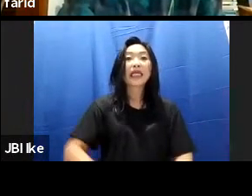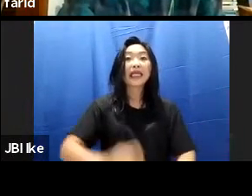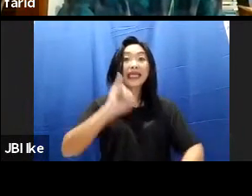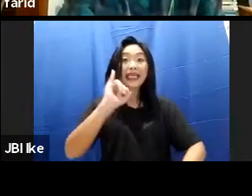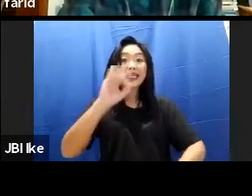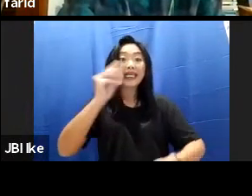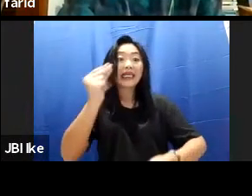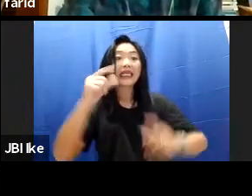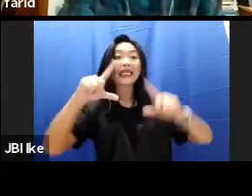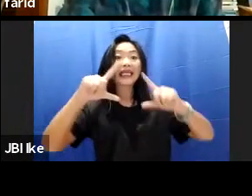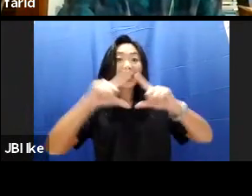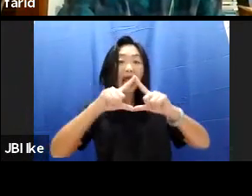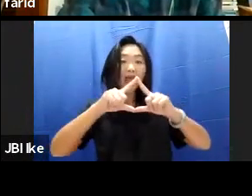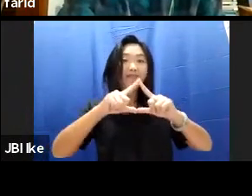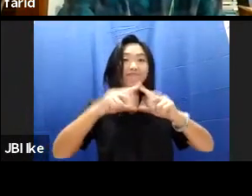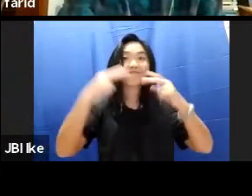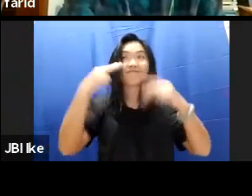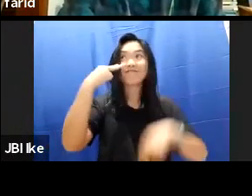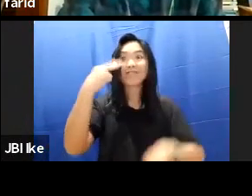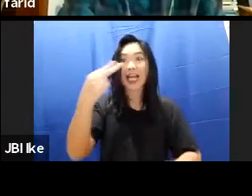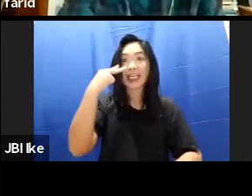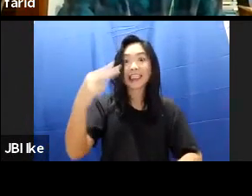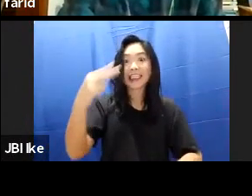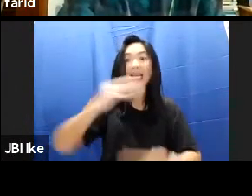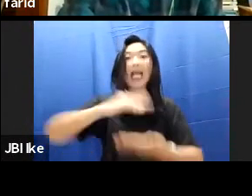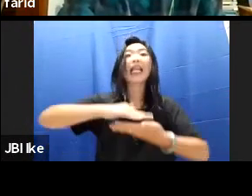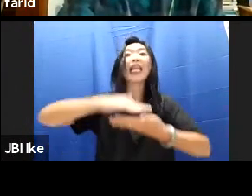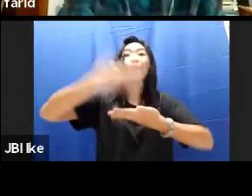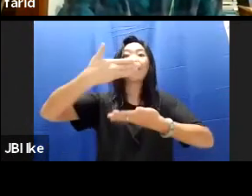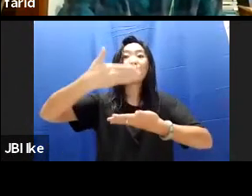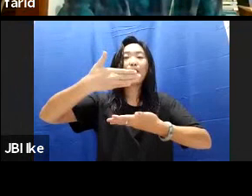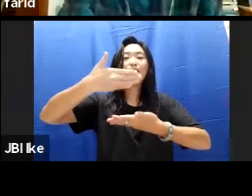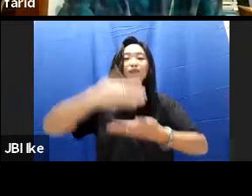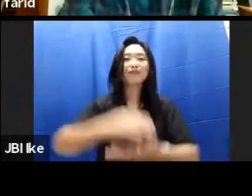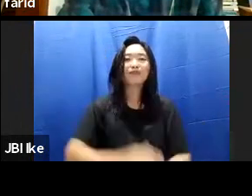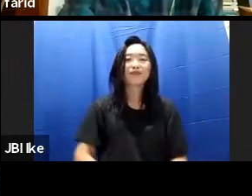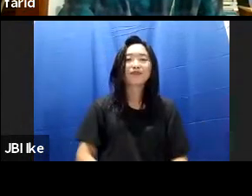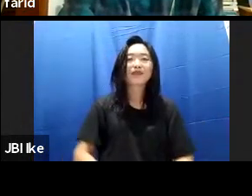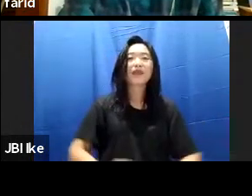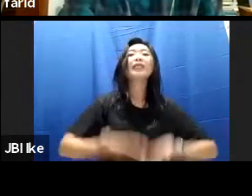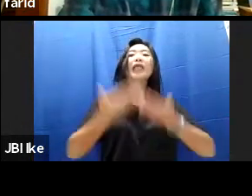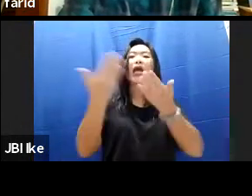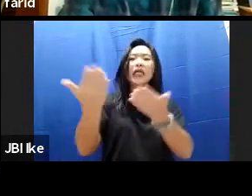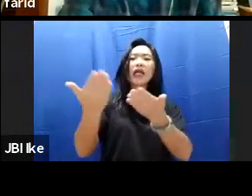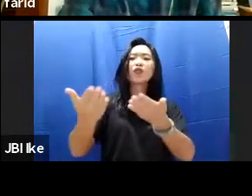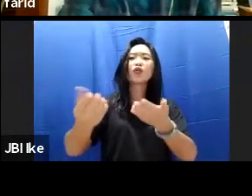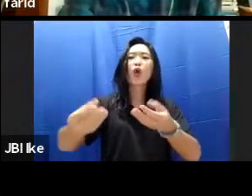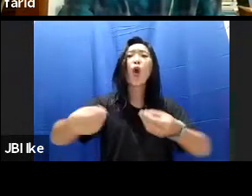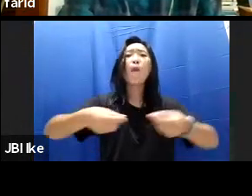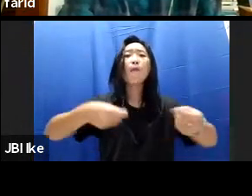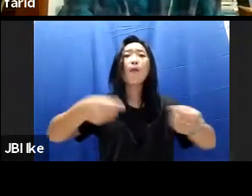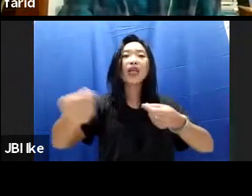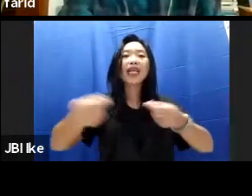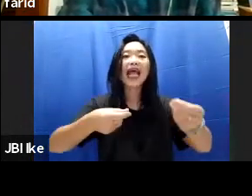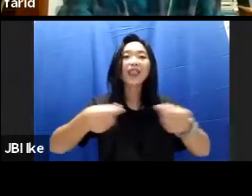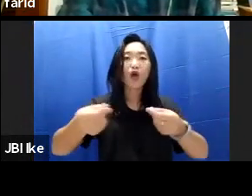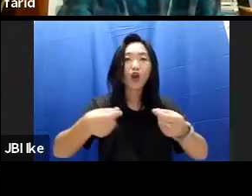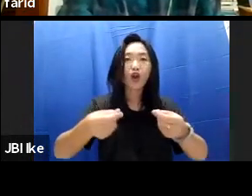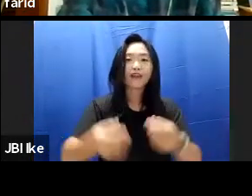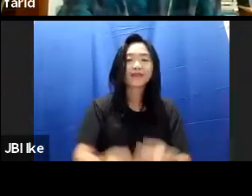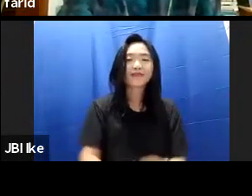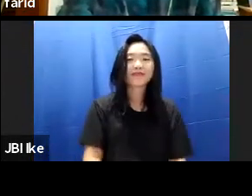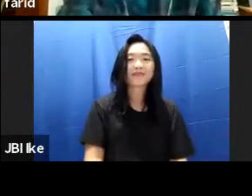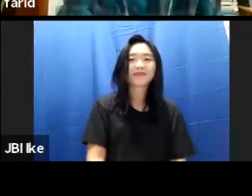Talk. Sebelum saya menyerahkan forum kepada moderator, ada dua kegiatan sebenarnya, ada dua acara yang akan kita lalui